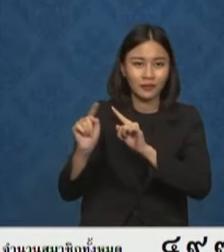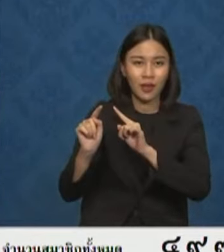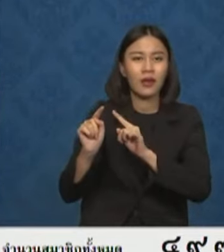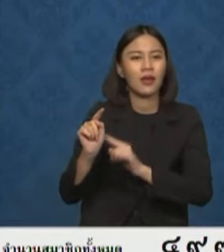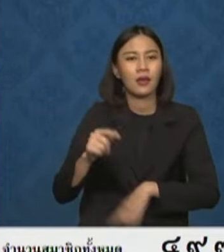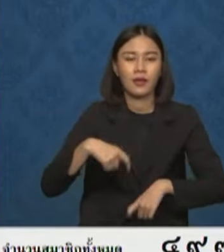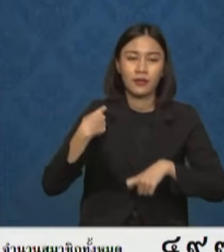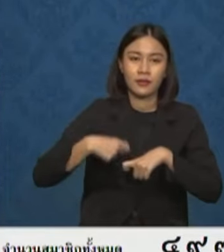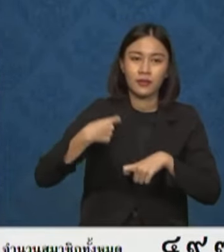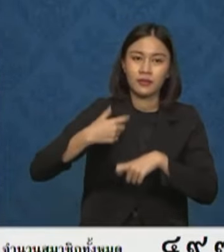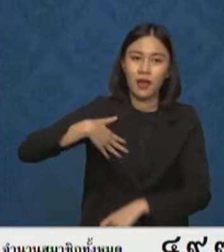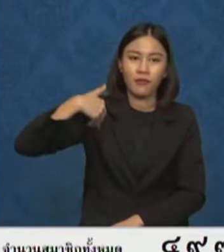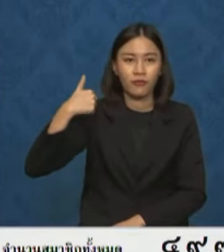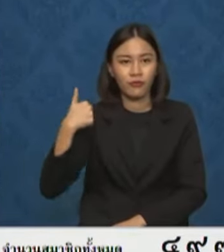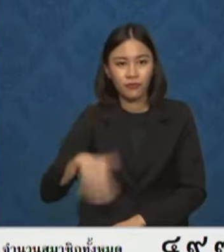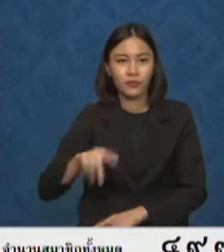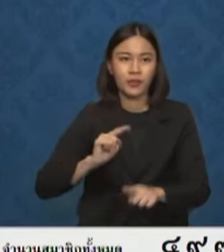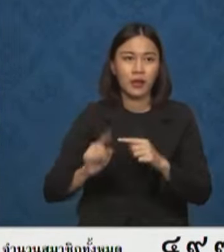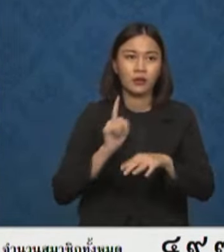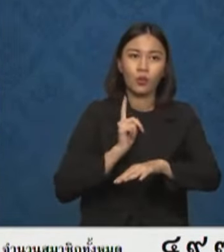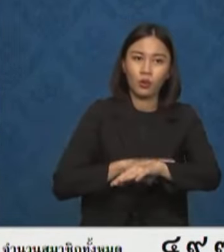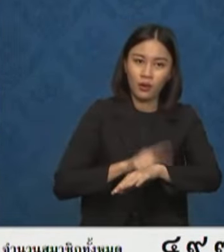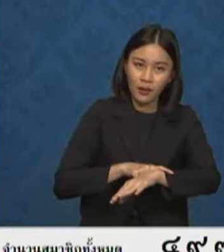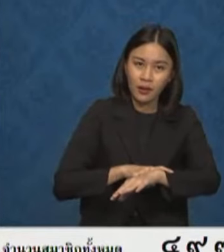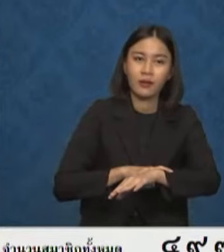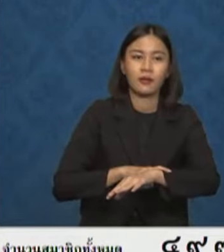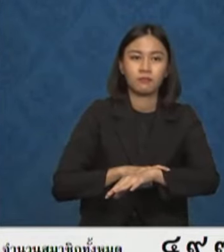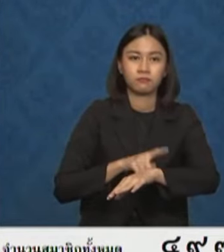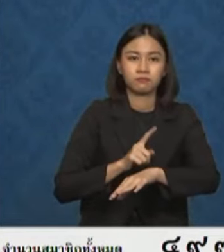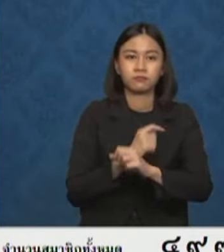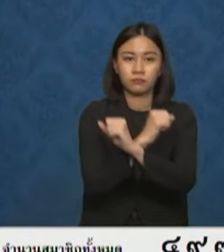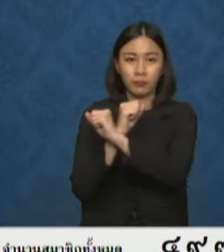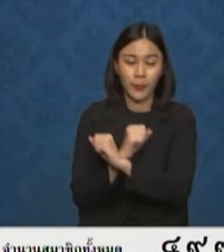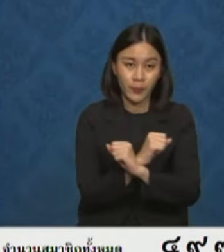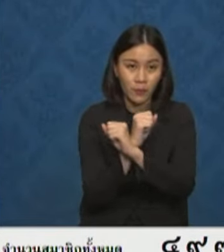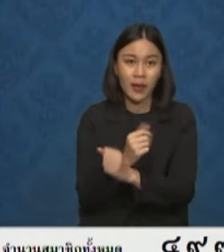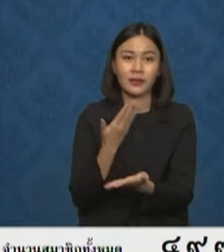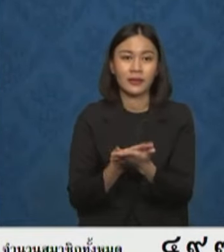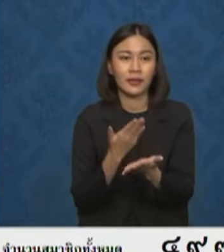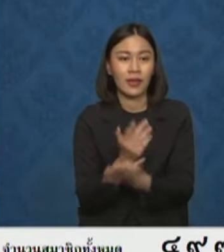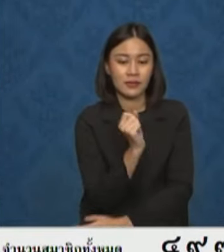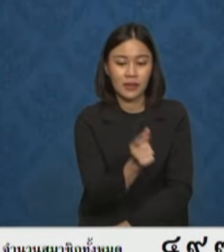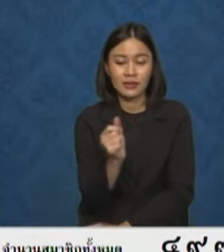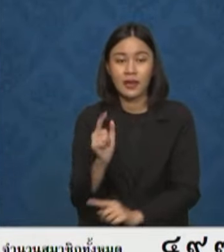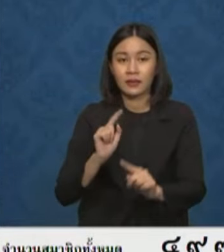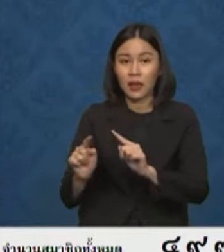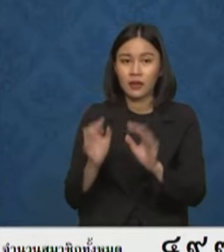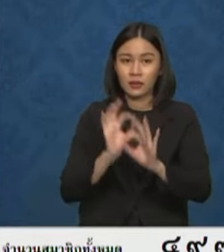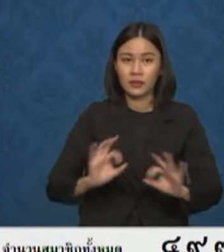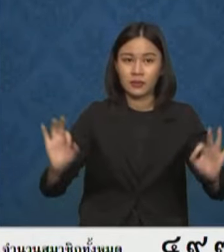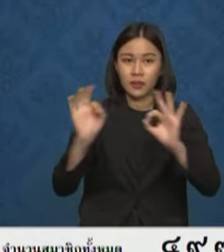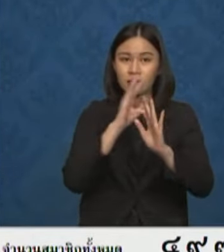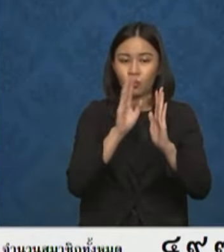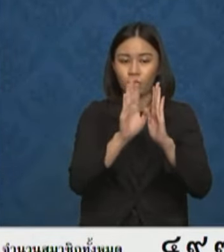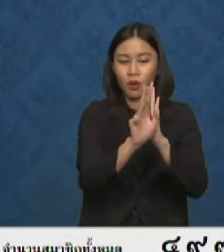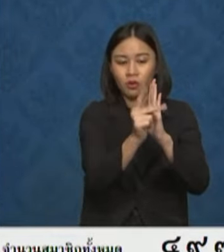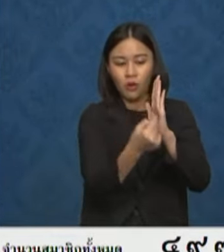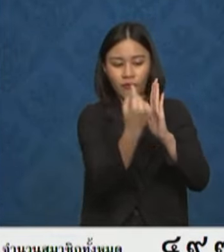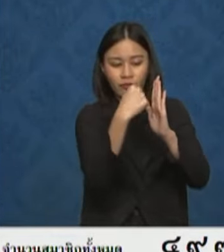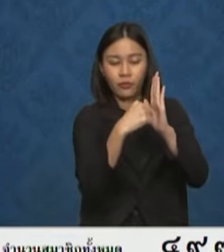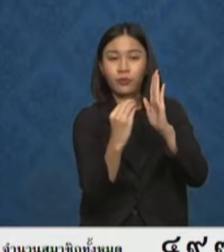ว